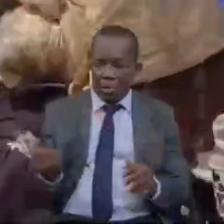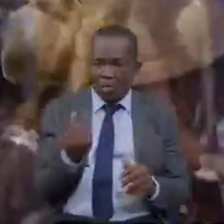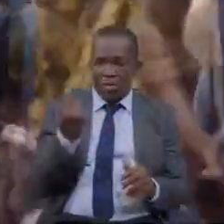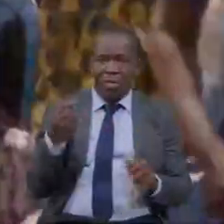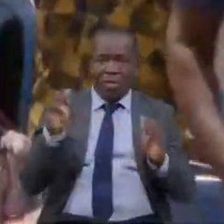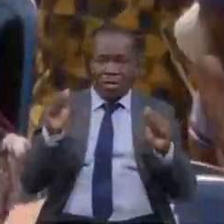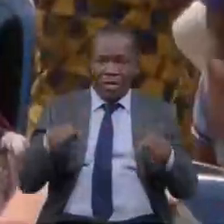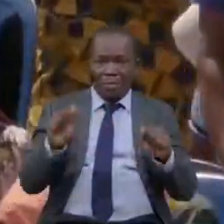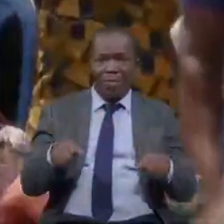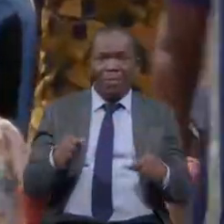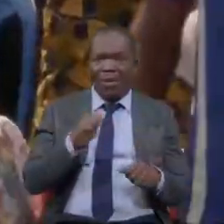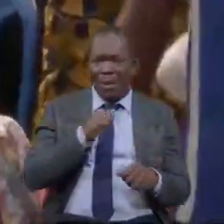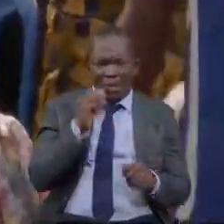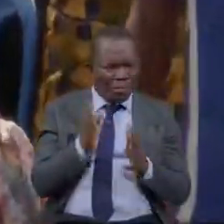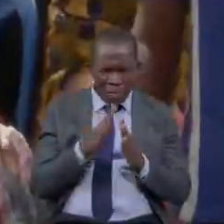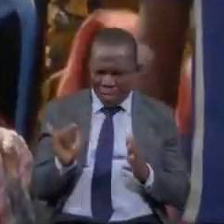pas?